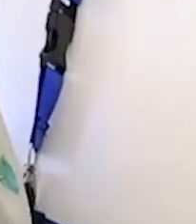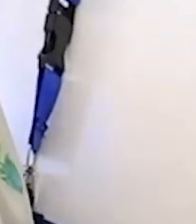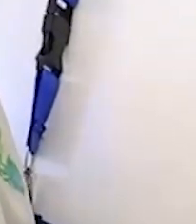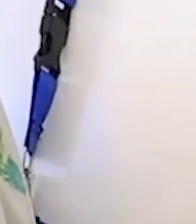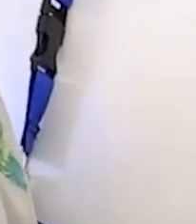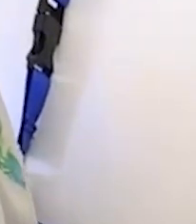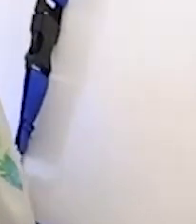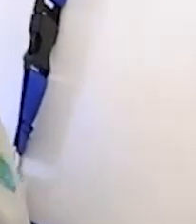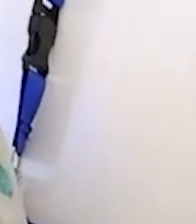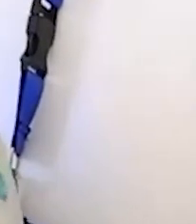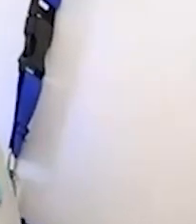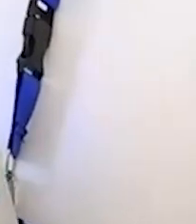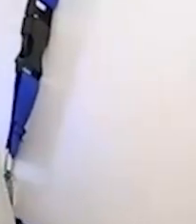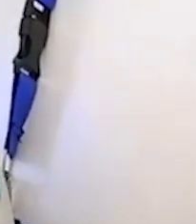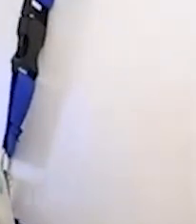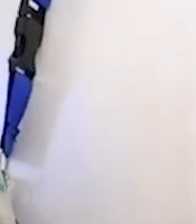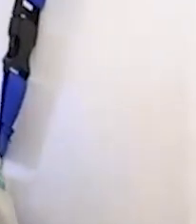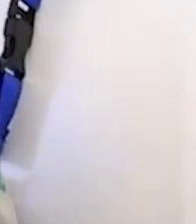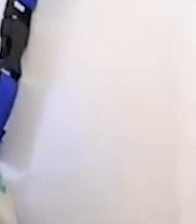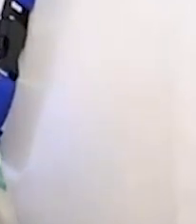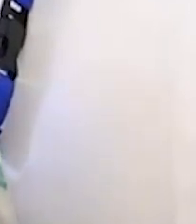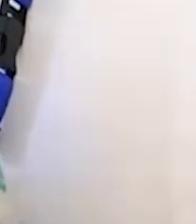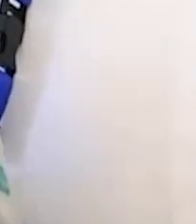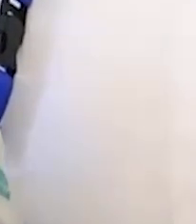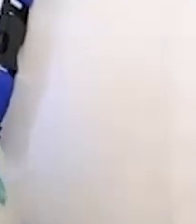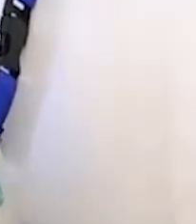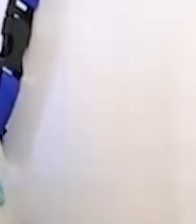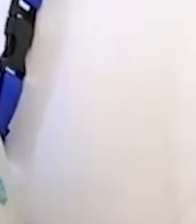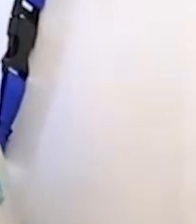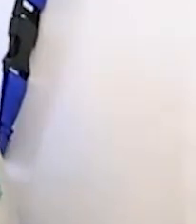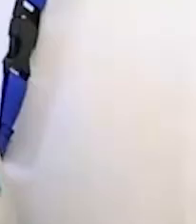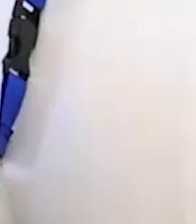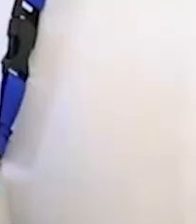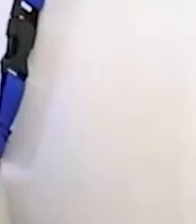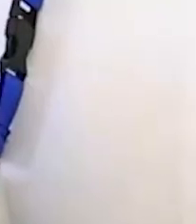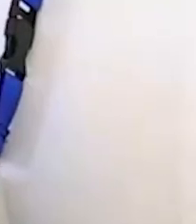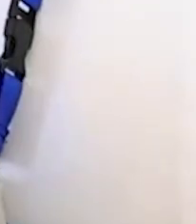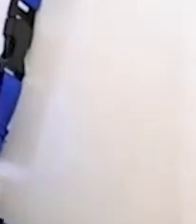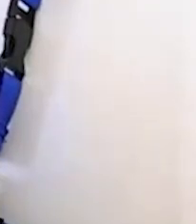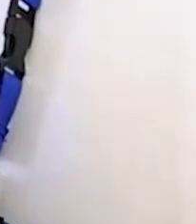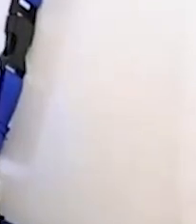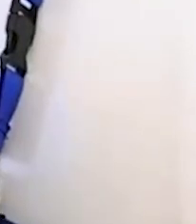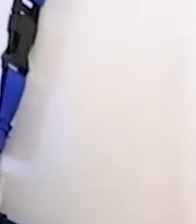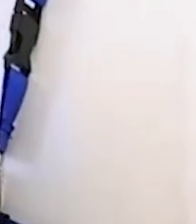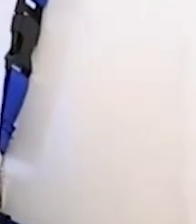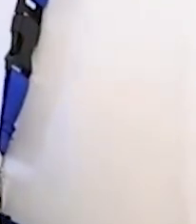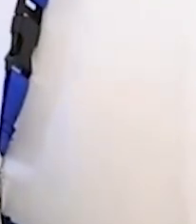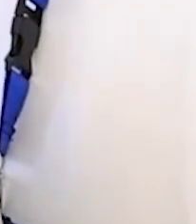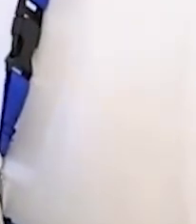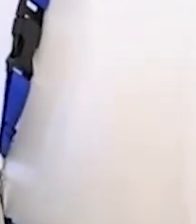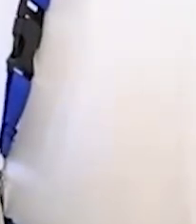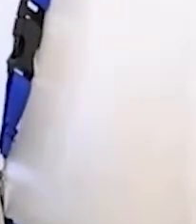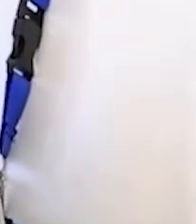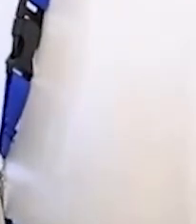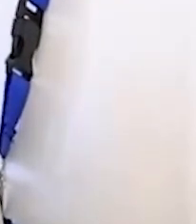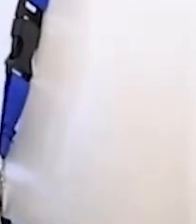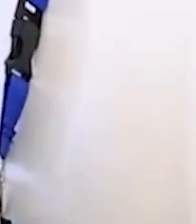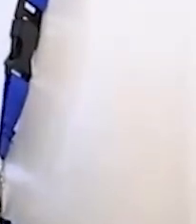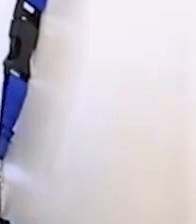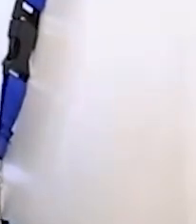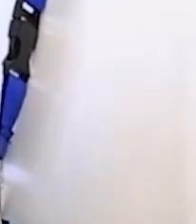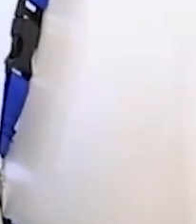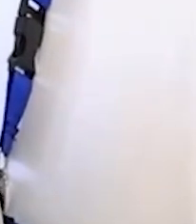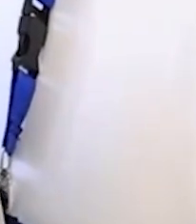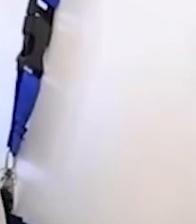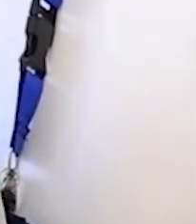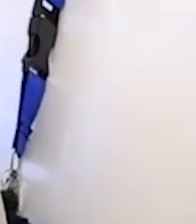wana wasiwasi. Je, mimi nikiwa mgonjwa nitafanyaje? Uisha nasikiaje? Na wasihi Mkenya mwenzangu upote ulipo, usihofu,